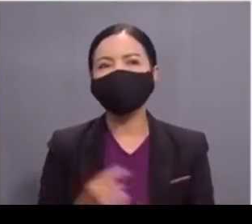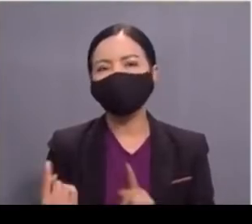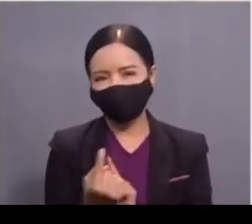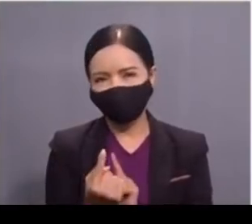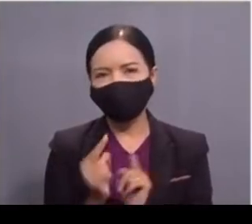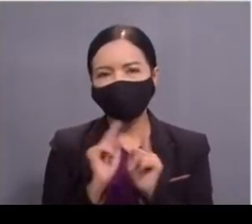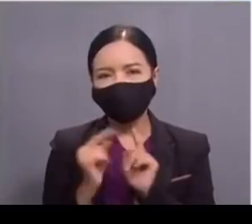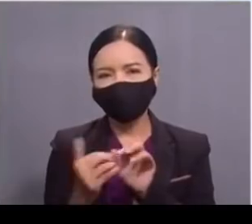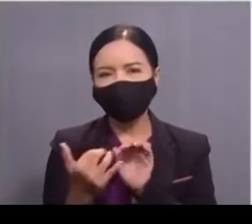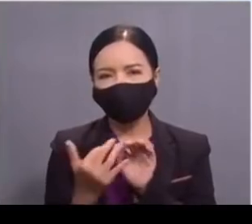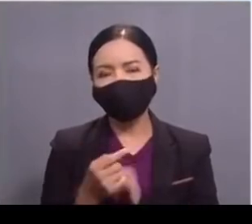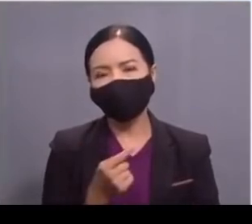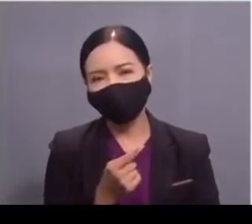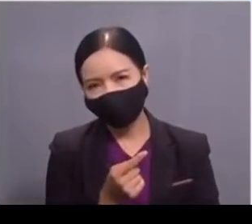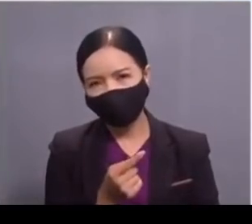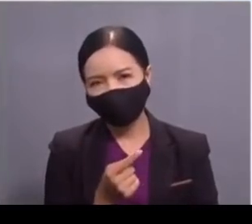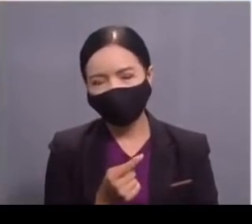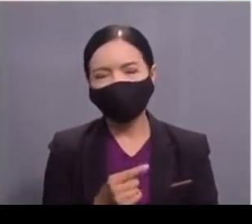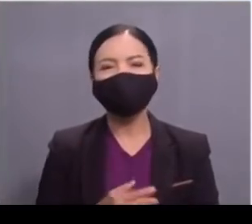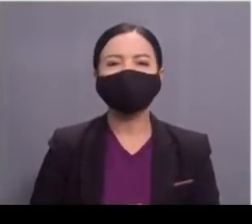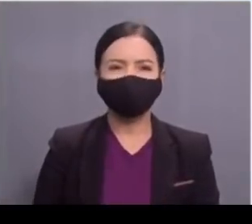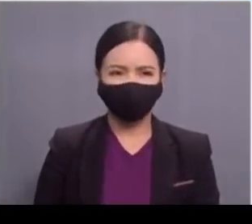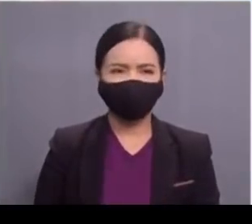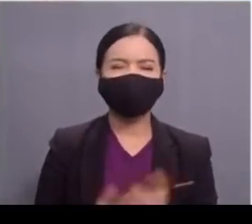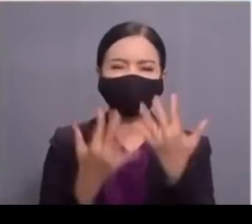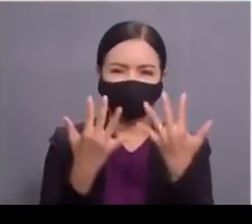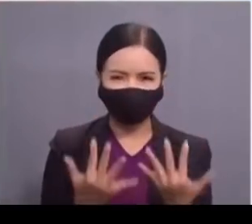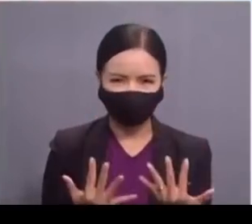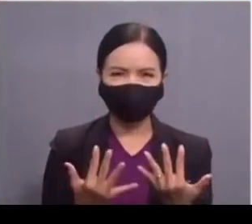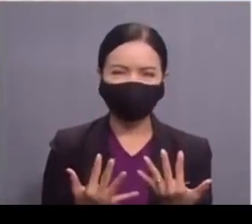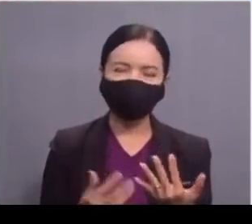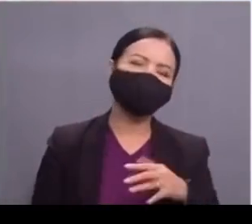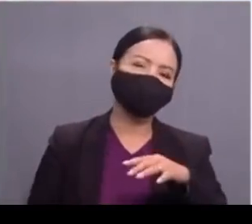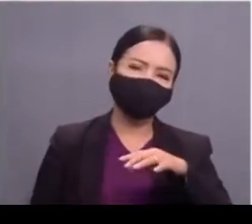ำรวจค่ะหลังจากนี้ก็ไปอยู่ในกรงแทนนก ก็เรียกว่าเกมเลยแล้วกัน เรียบร้อย